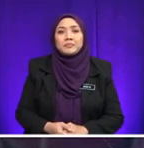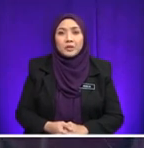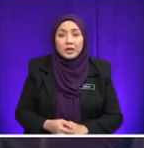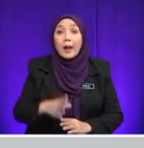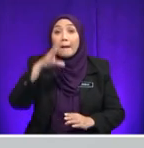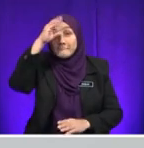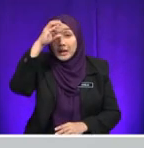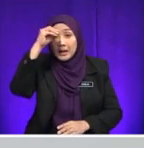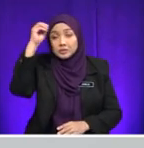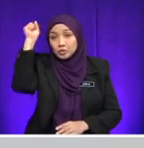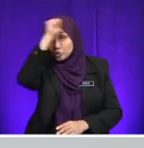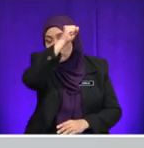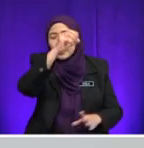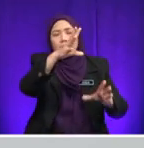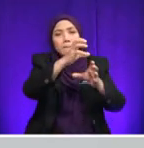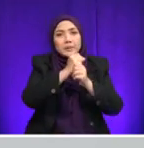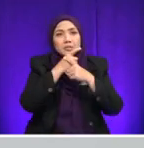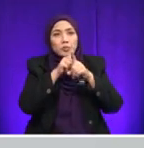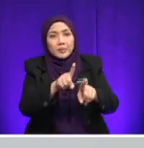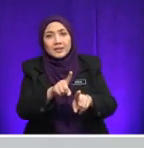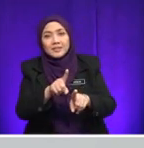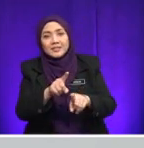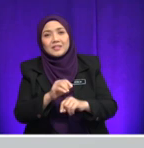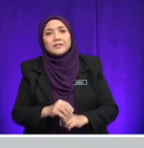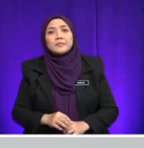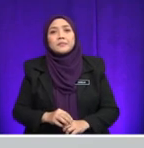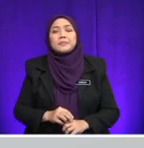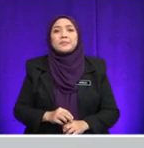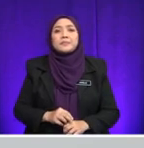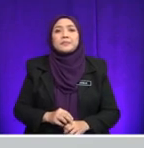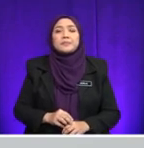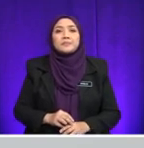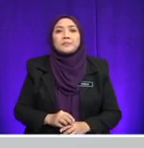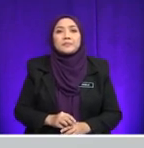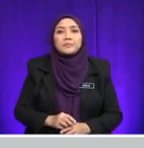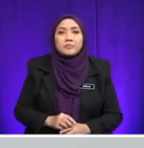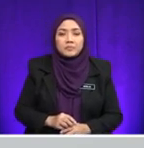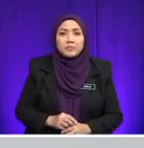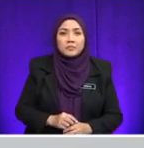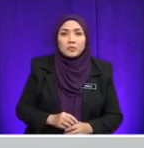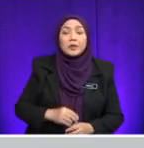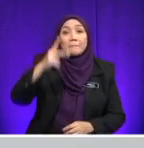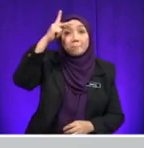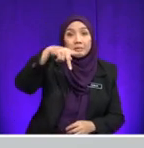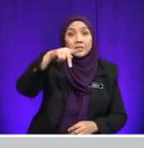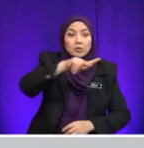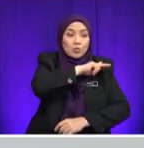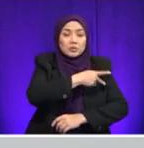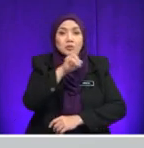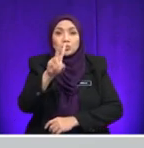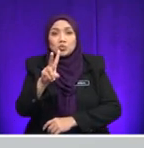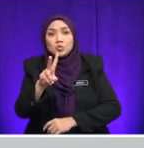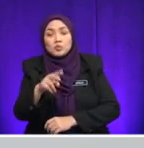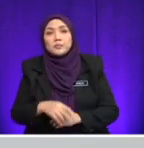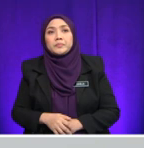tapi di sini sebelahnya ada satu lagi langkah sini kita akan terlebih dahulu saya mengerti